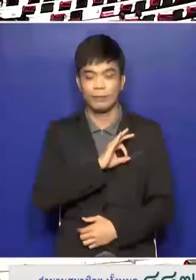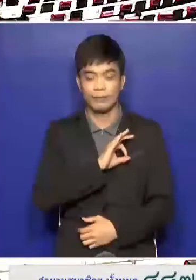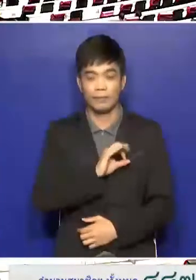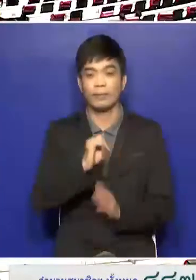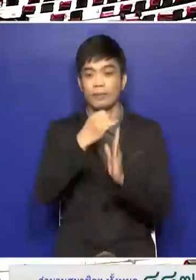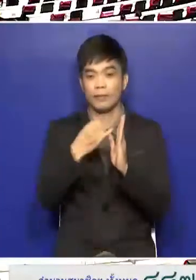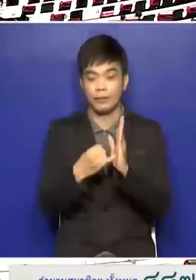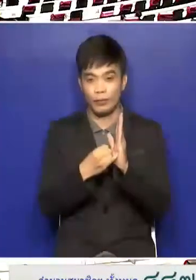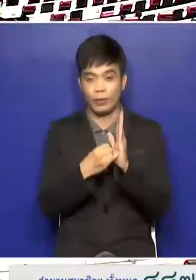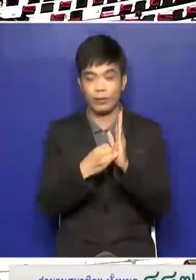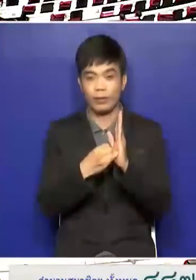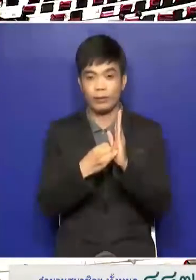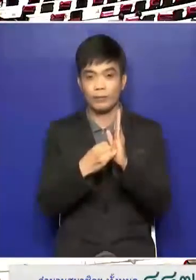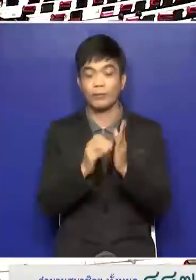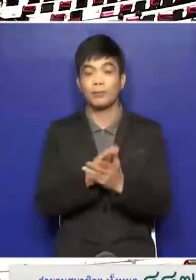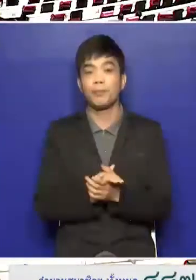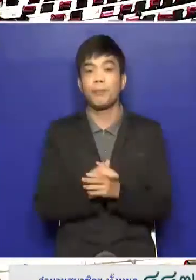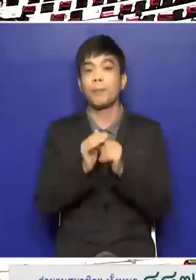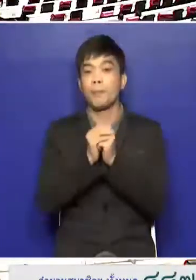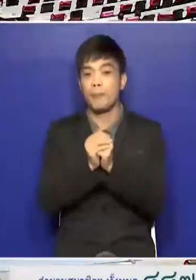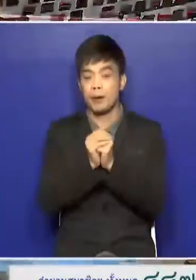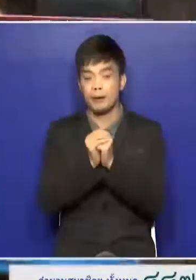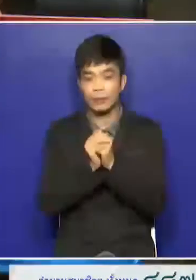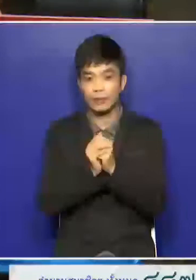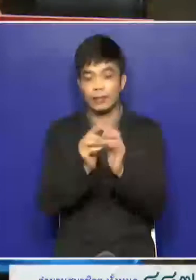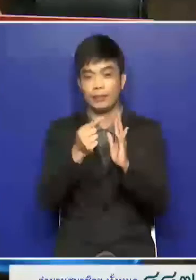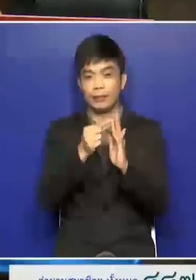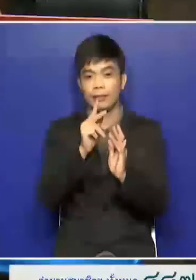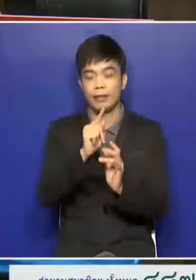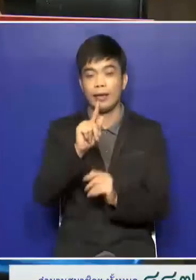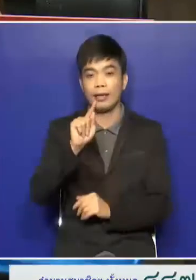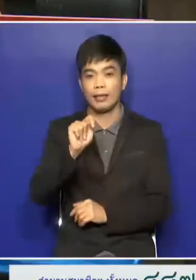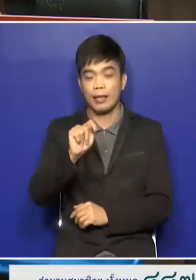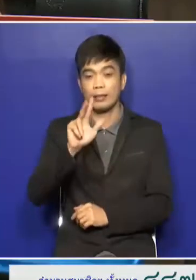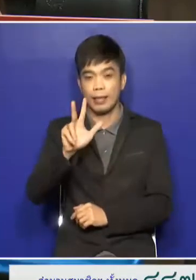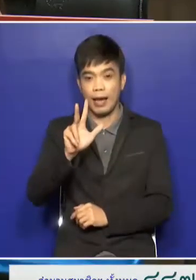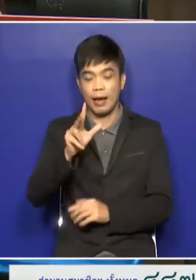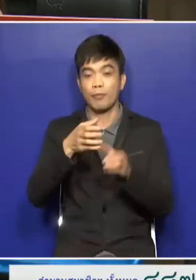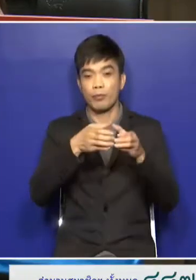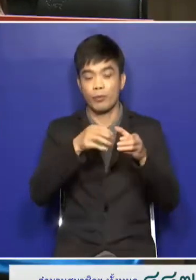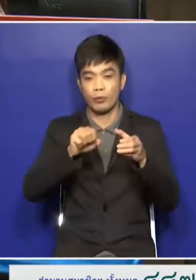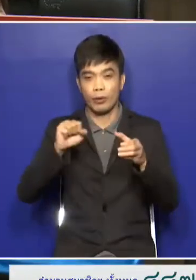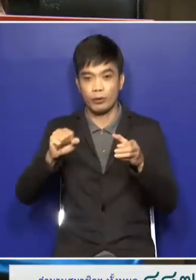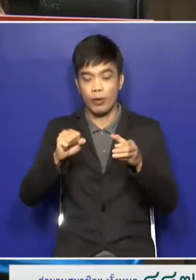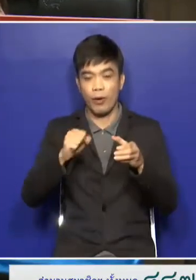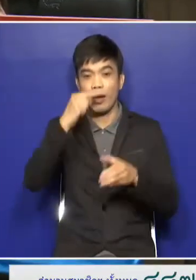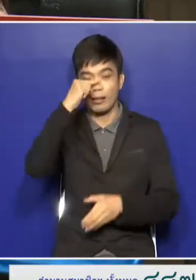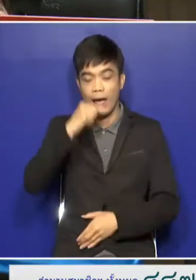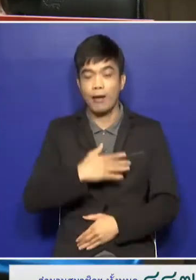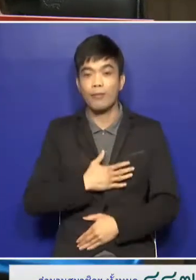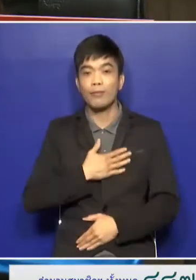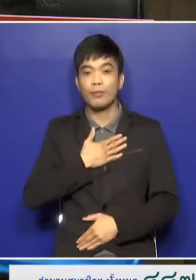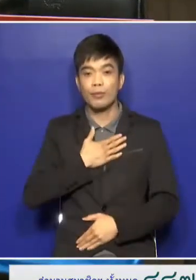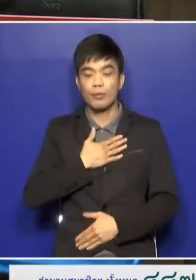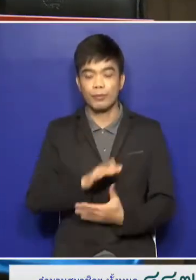ดปราจีนบุรีอำเภอนาดีอำเภอกบิลบุรีเขต3พรรคภูมิใจไทยครับวันนี้ผมมีเรื่องปรึกษาหารือซึ่งได้รับคำร้องเ